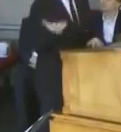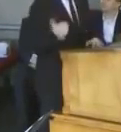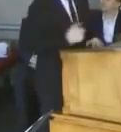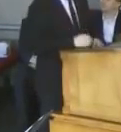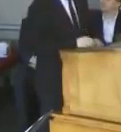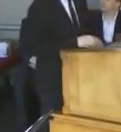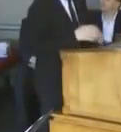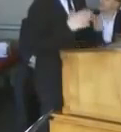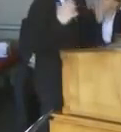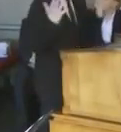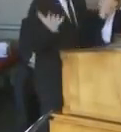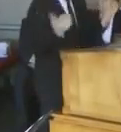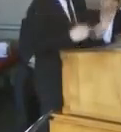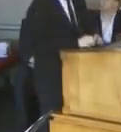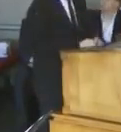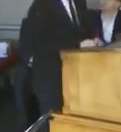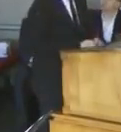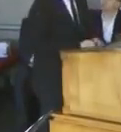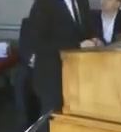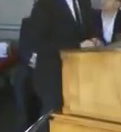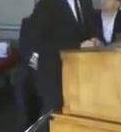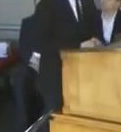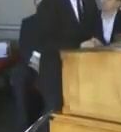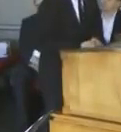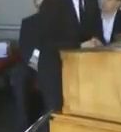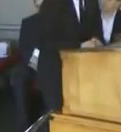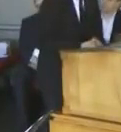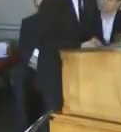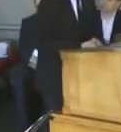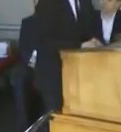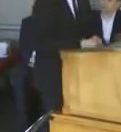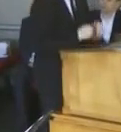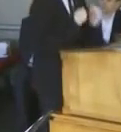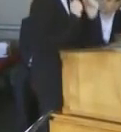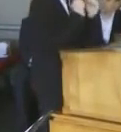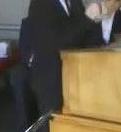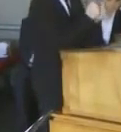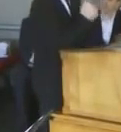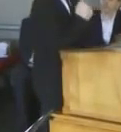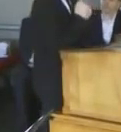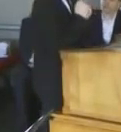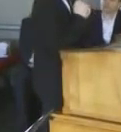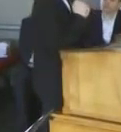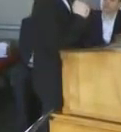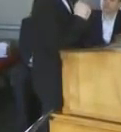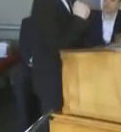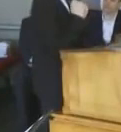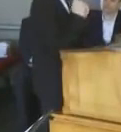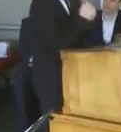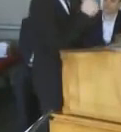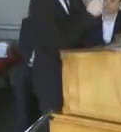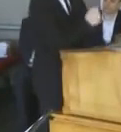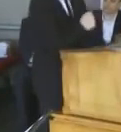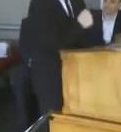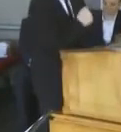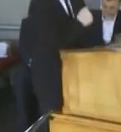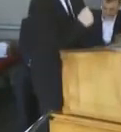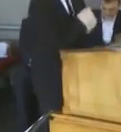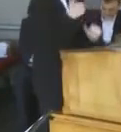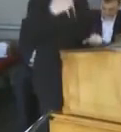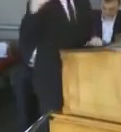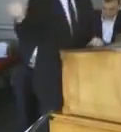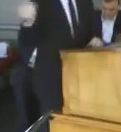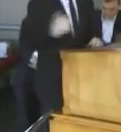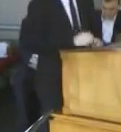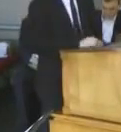кожного окремого цього примірника, яка поширюється. І, можливо, одного разу подарувавши її людині, ми